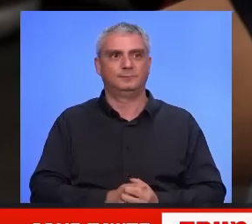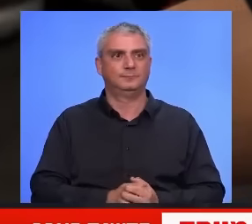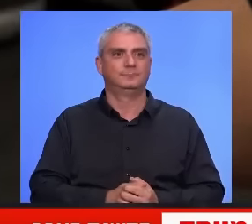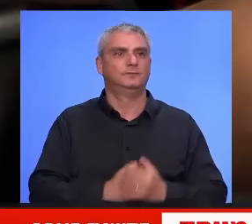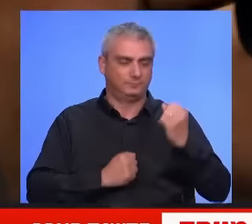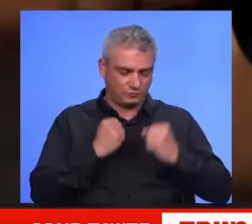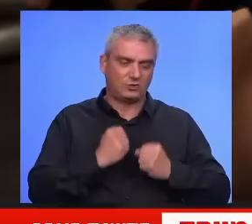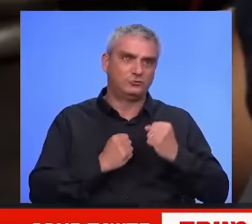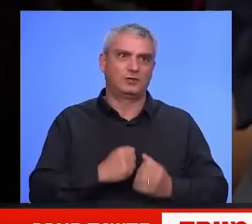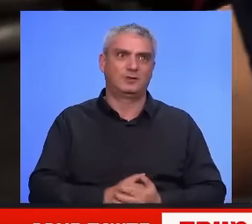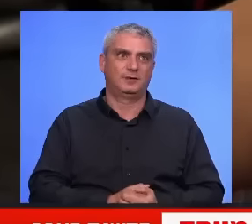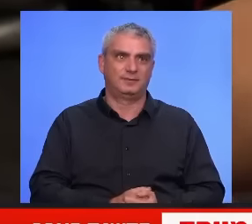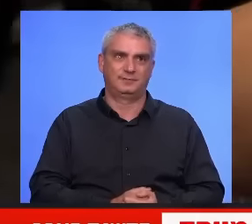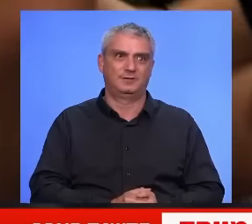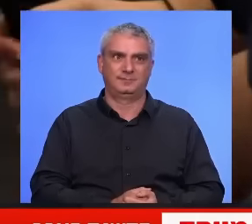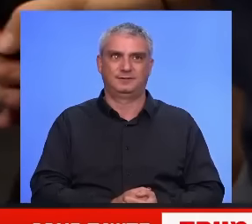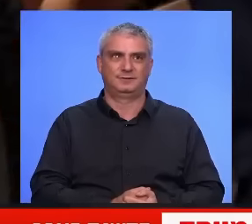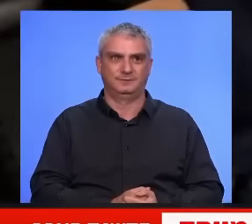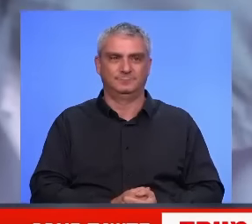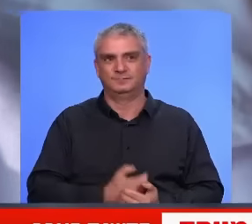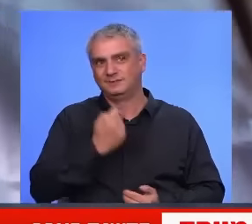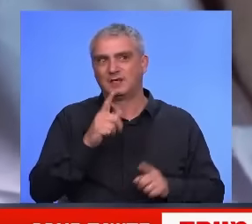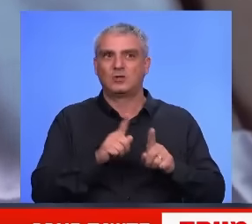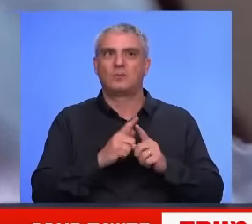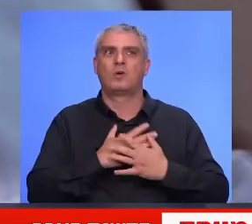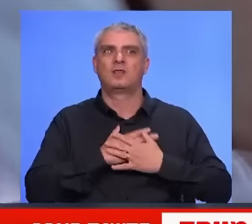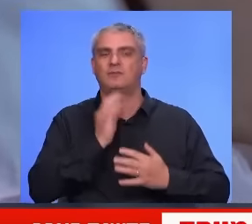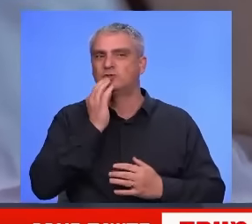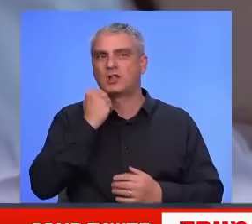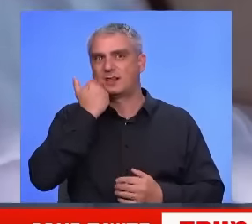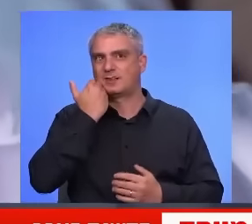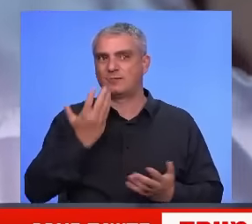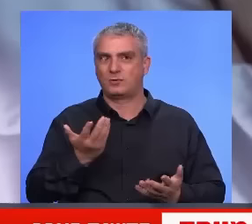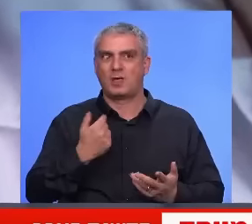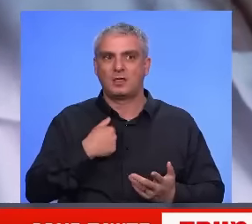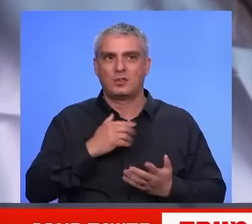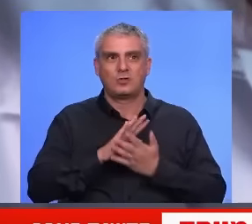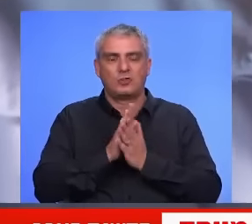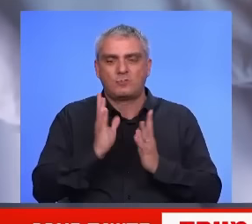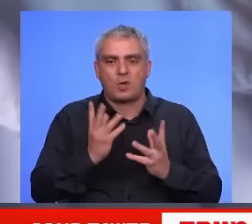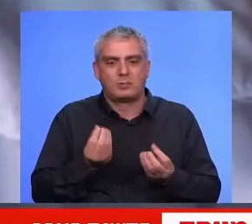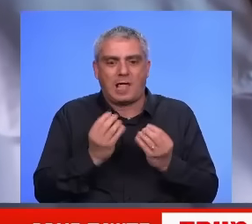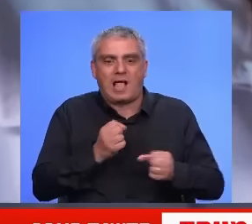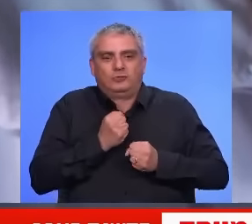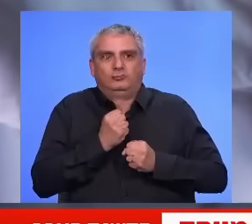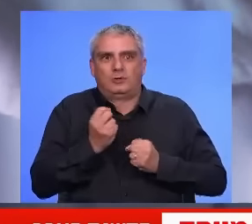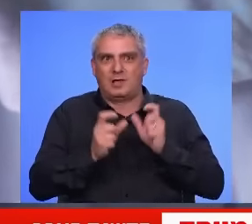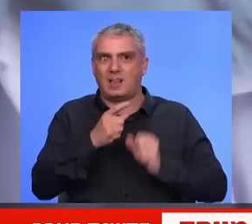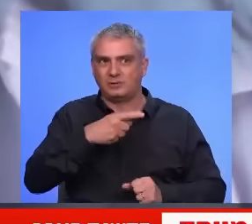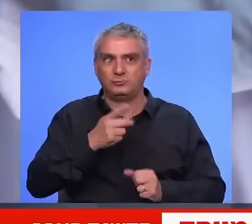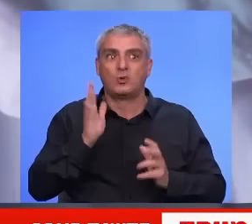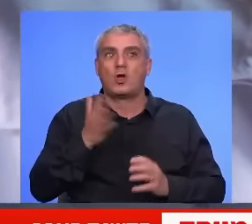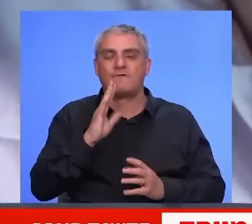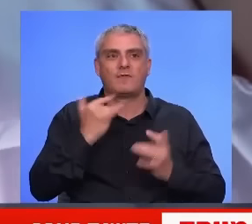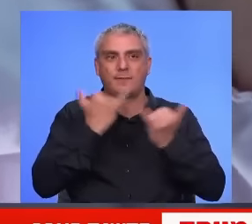קשה. קשה. זה קצת כמו התאהבות של גילי התבגרות. אנחנו נהיות מאוד רכושניות כלפי החבר'ה האלה, ואוי ואבוי אם